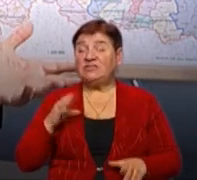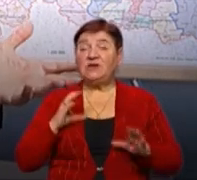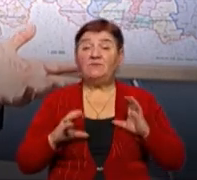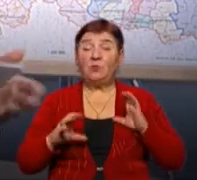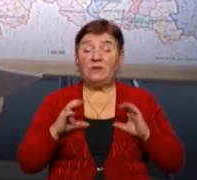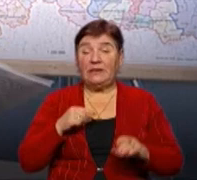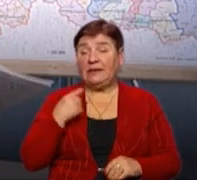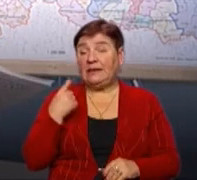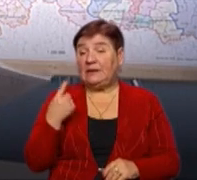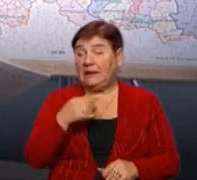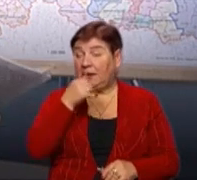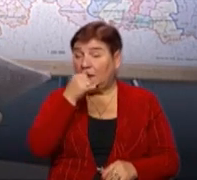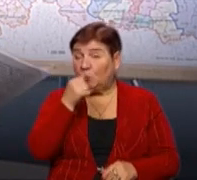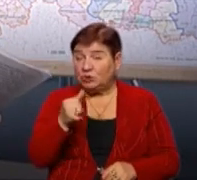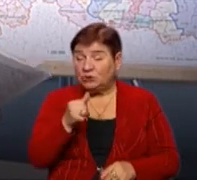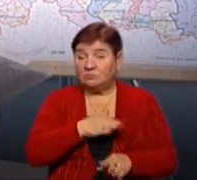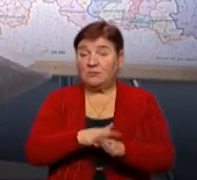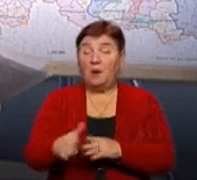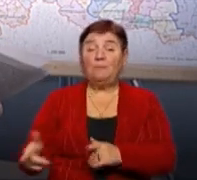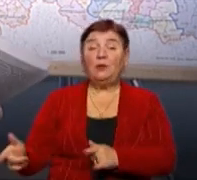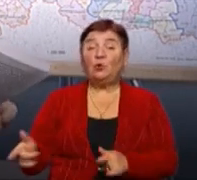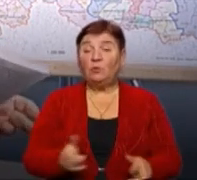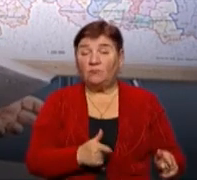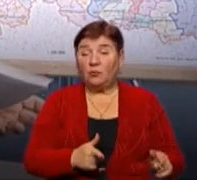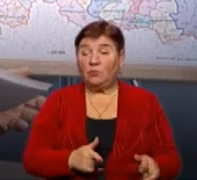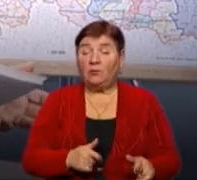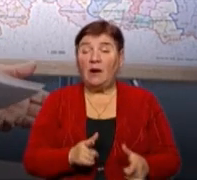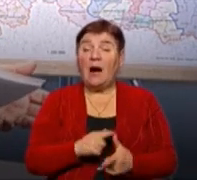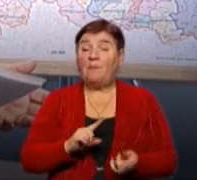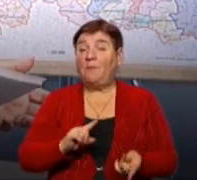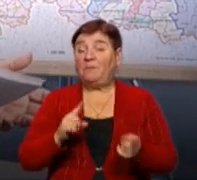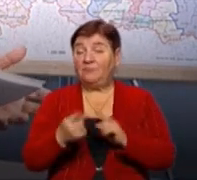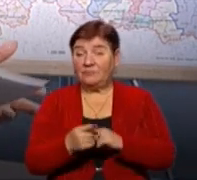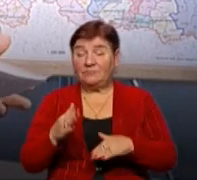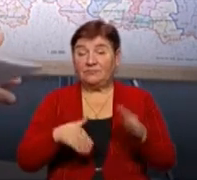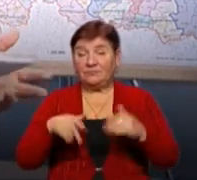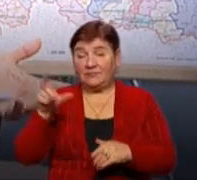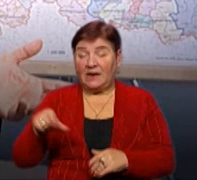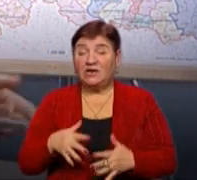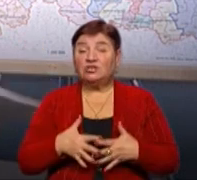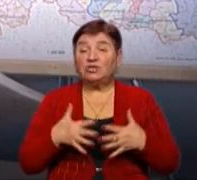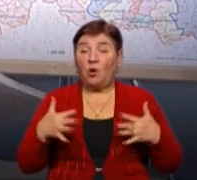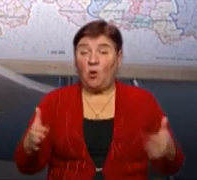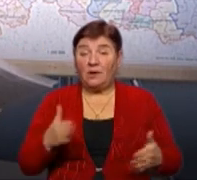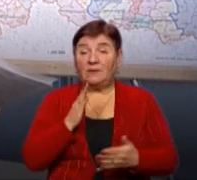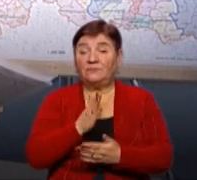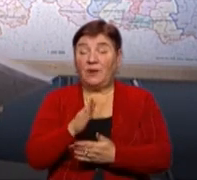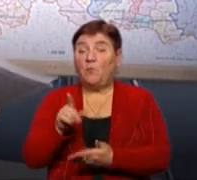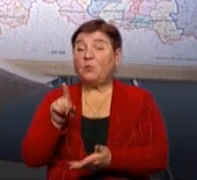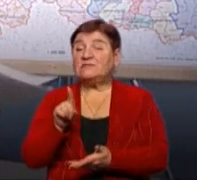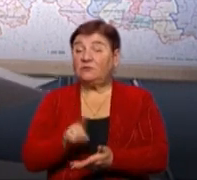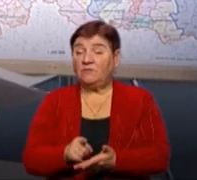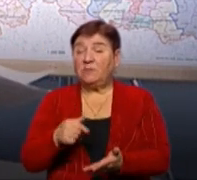факультет єдиний не може справитися підготовкою або перекваліфікацією фахівців, тому що широкий профіль